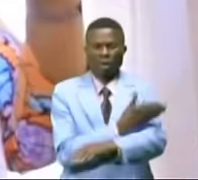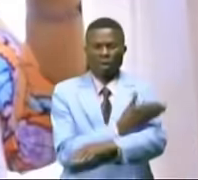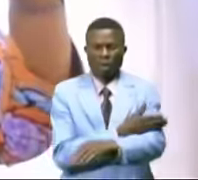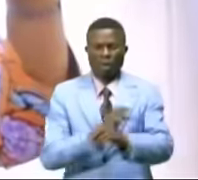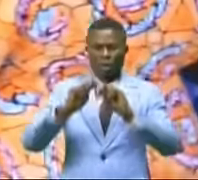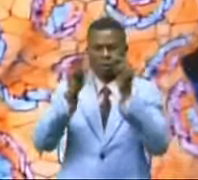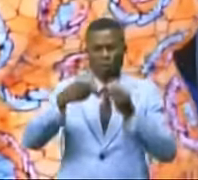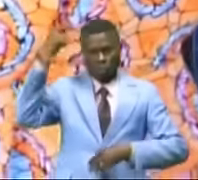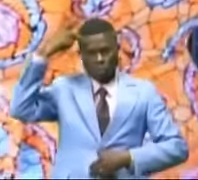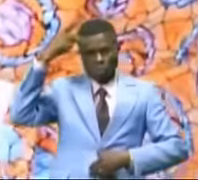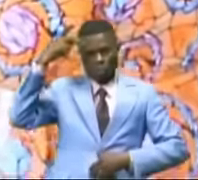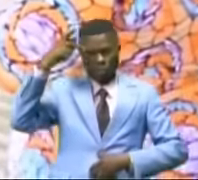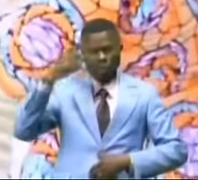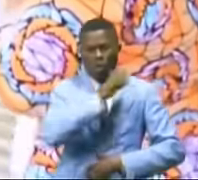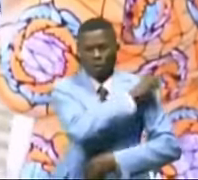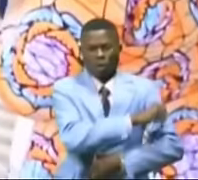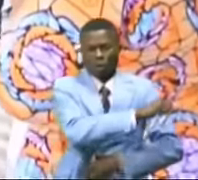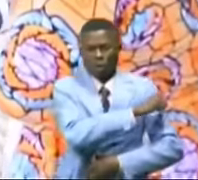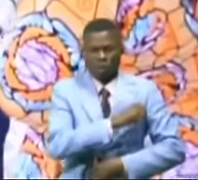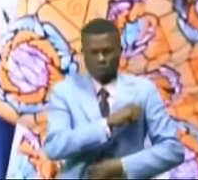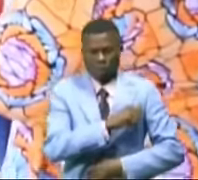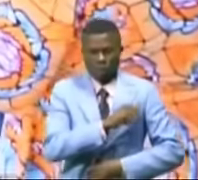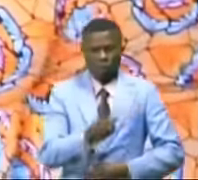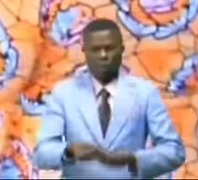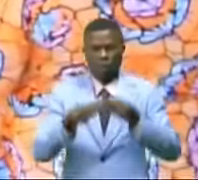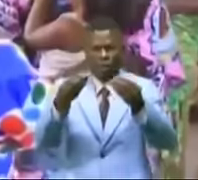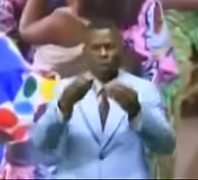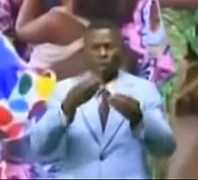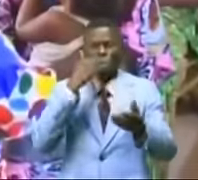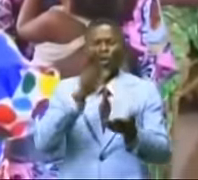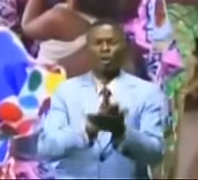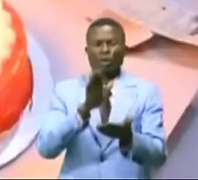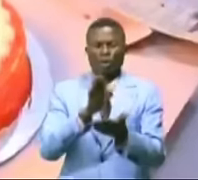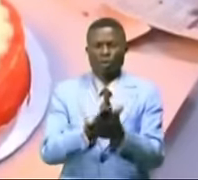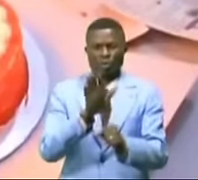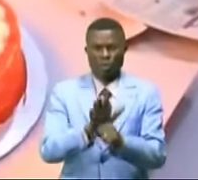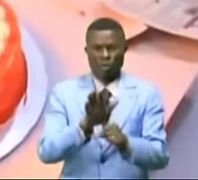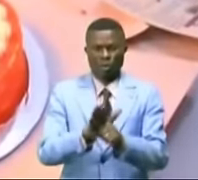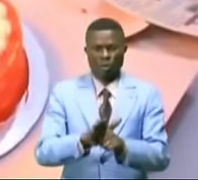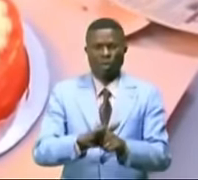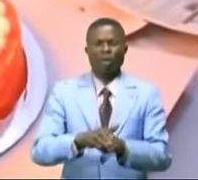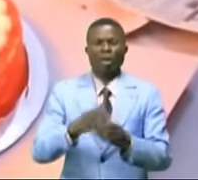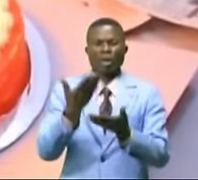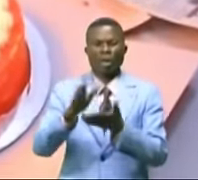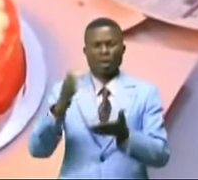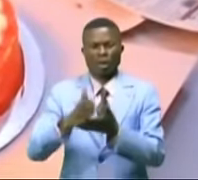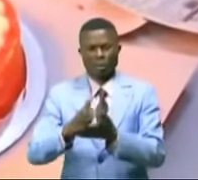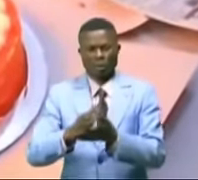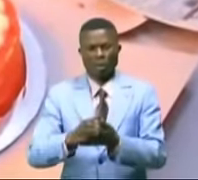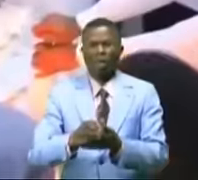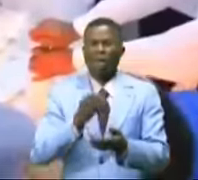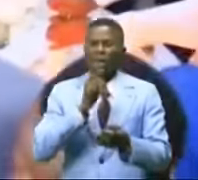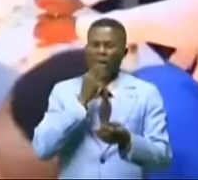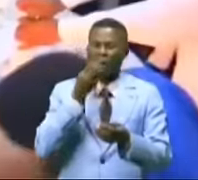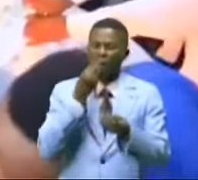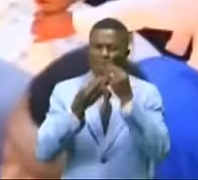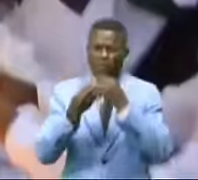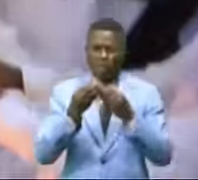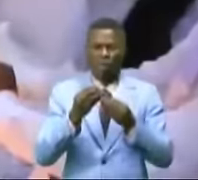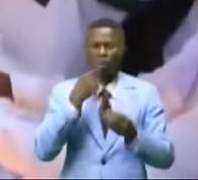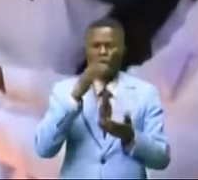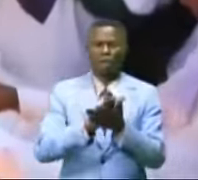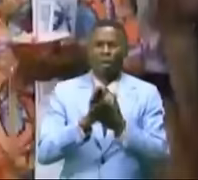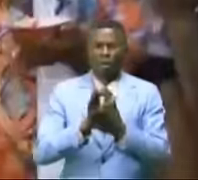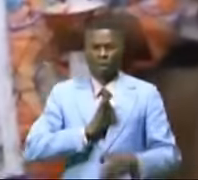parti cher à Augustin Kabuya, à qui on a rendu un vibrant hommage par le partage d'un gâteau, tout en remerciant le chef de